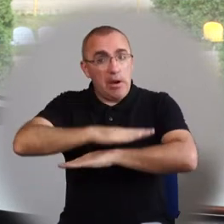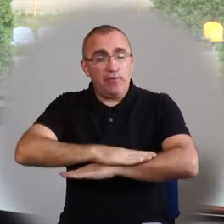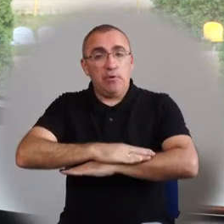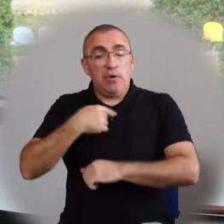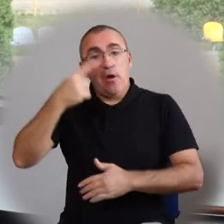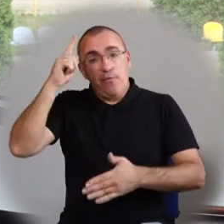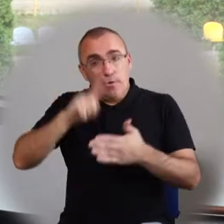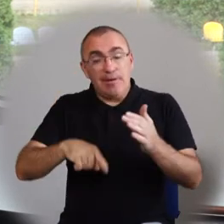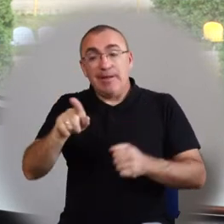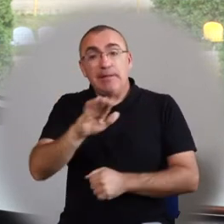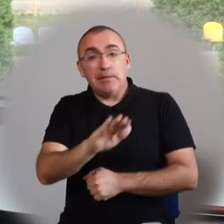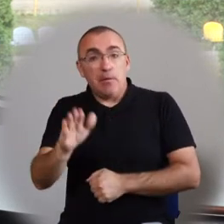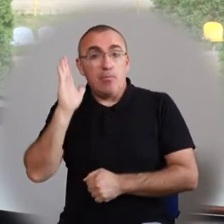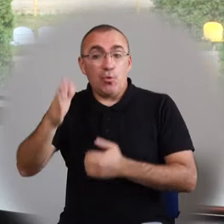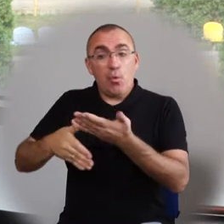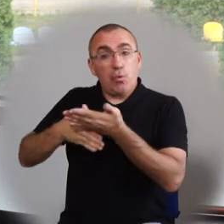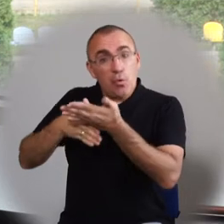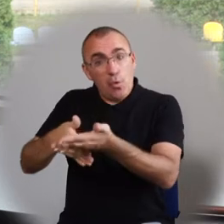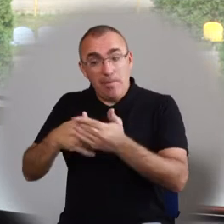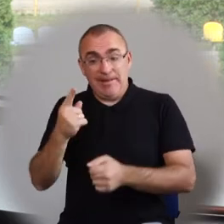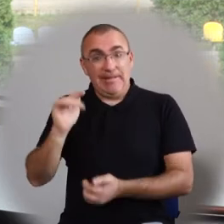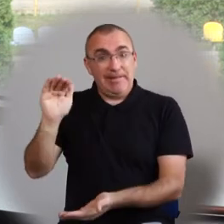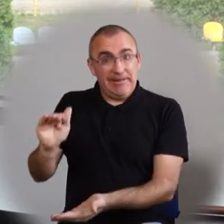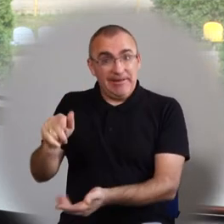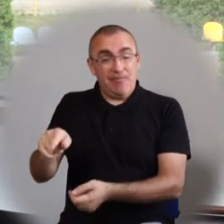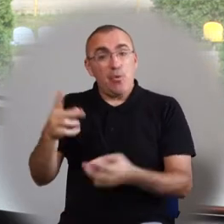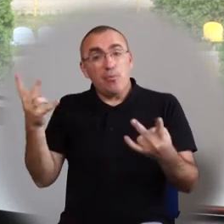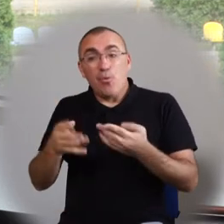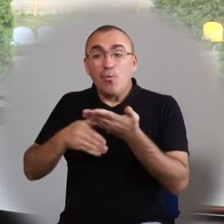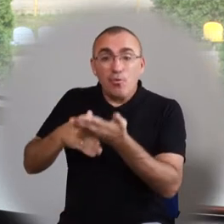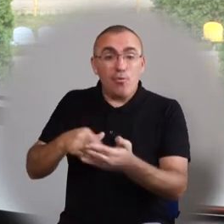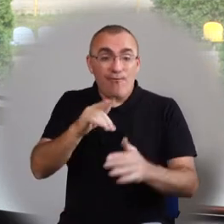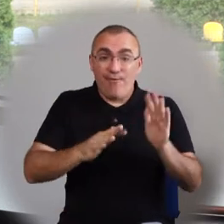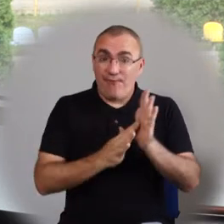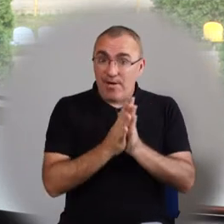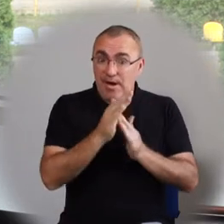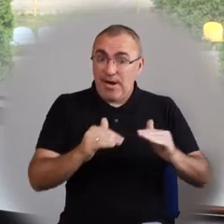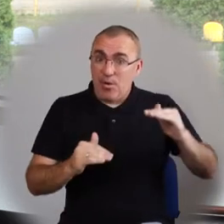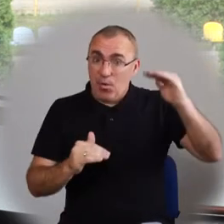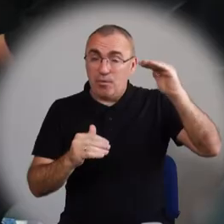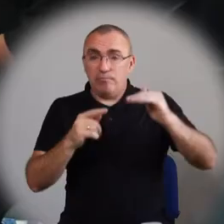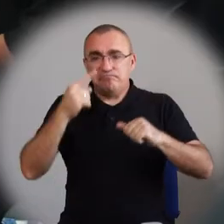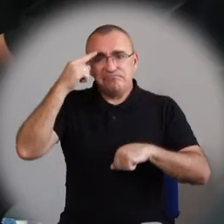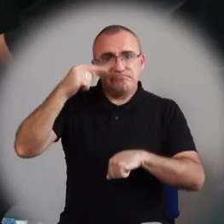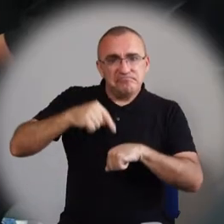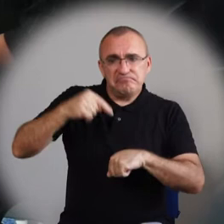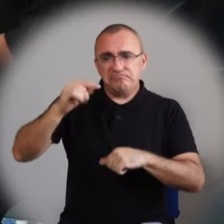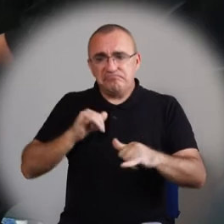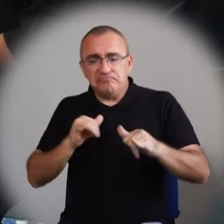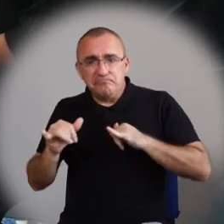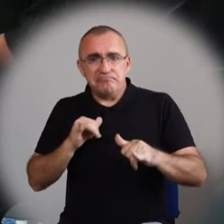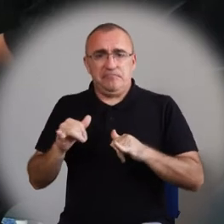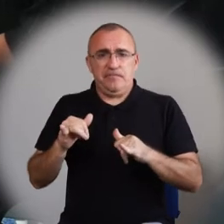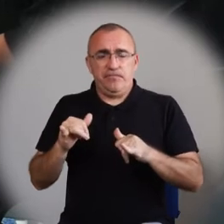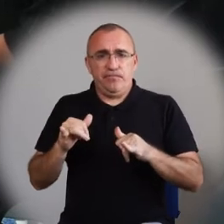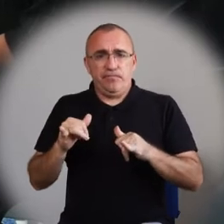будуть навчатись. Я впевнений, що і ті діти, які будуть допомагати, і ця дитина, яка потребує допомоги, вони виростуть толерантними,